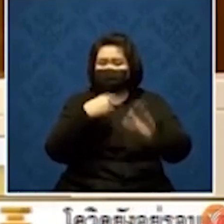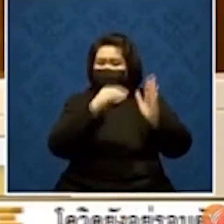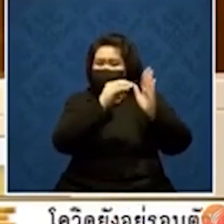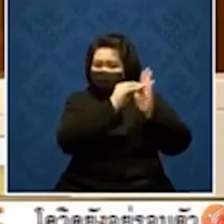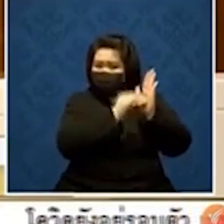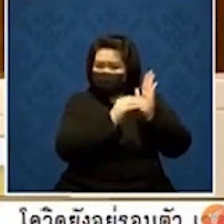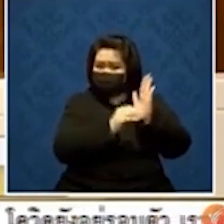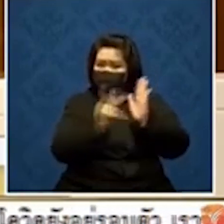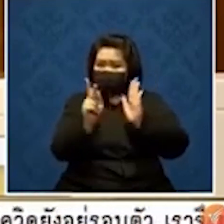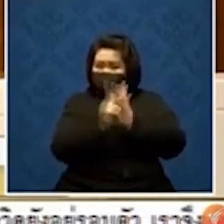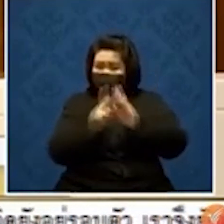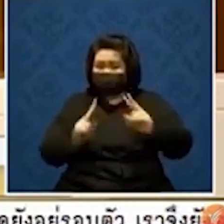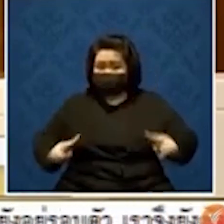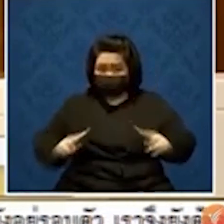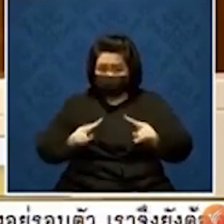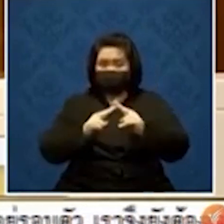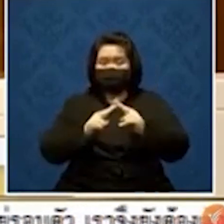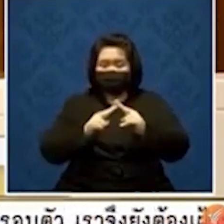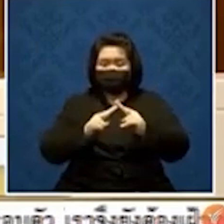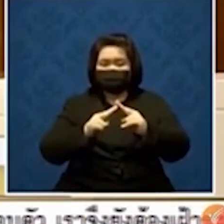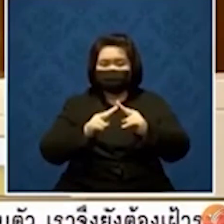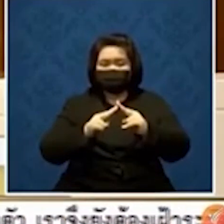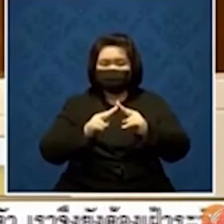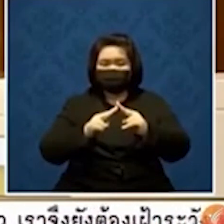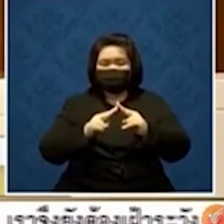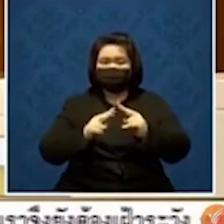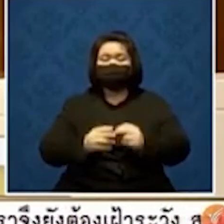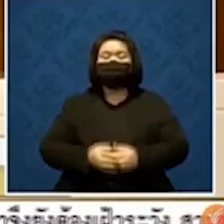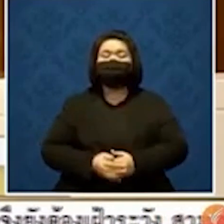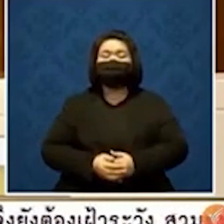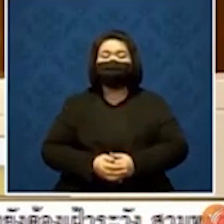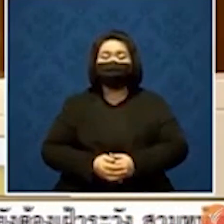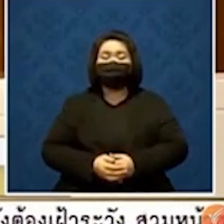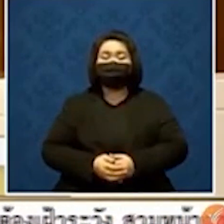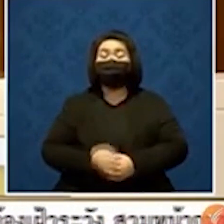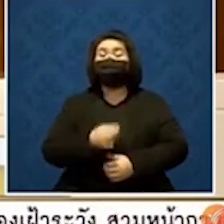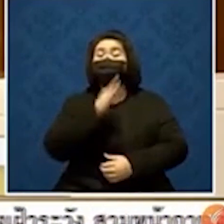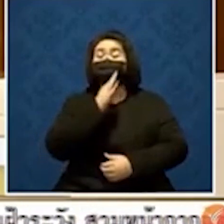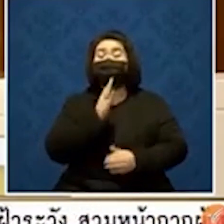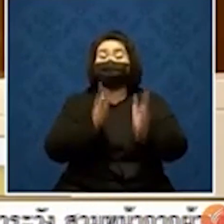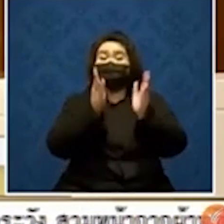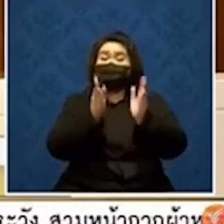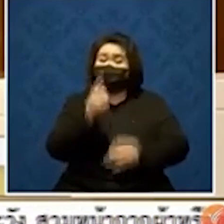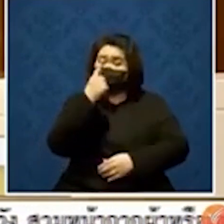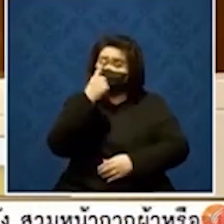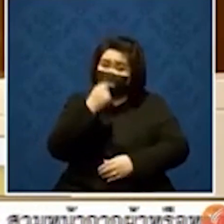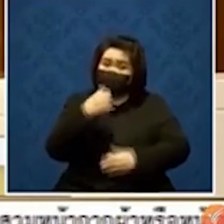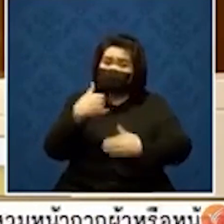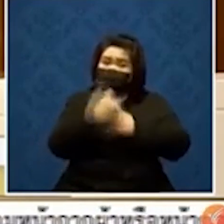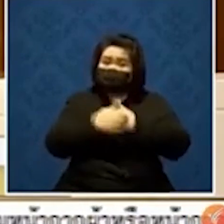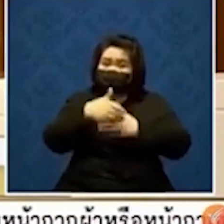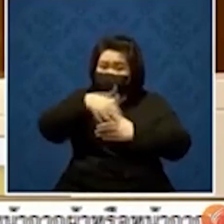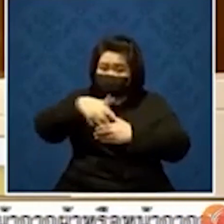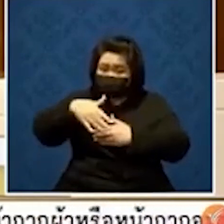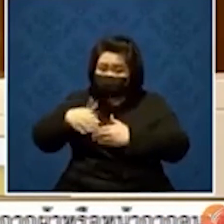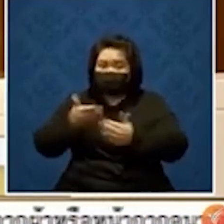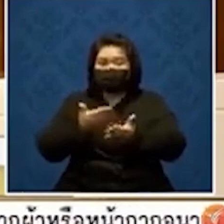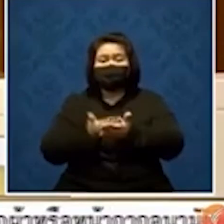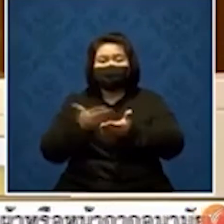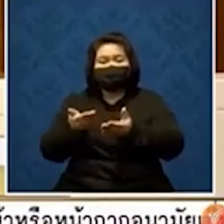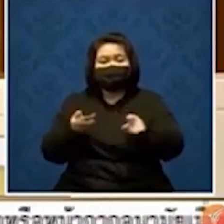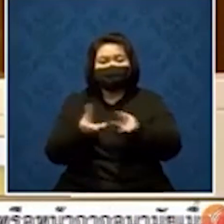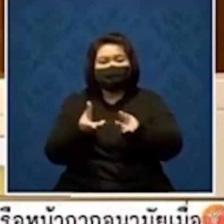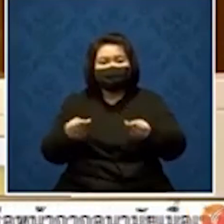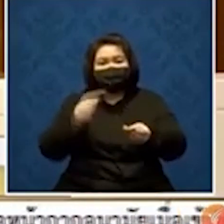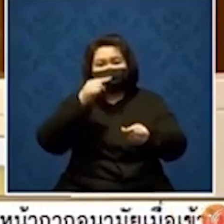ษอินทรสมบัตินะคะทั้งคู่เนี่ยก็เคยร่วมทุกข์ร่วมสุขกันสมัยที่อยู่พรรคประชาธิปัตย์นะคะแต่ว่าปัจจุบันเนี่ยคุณนิพิ